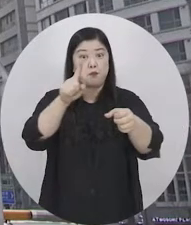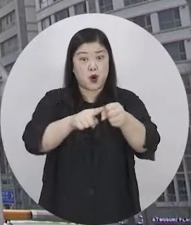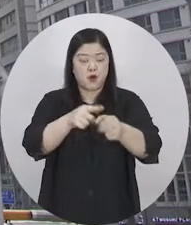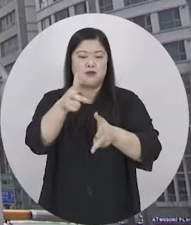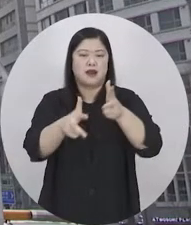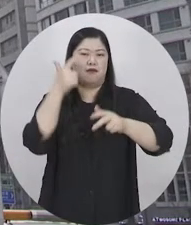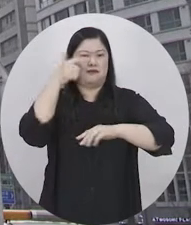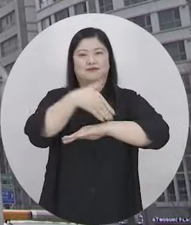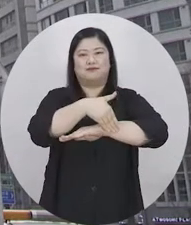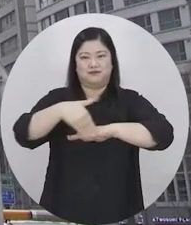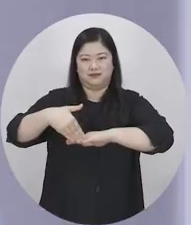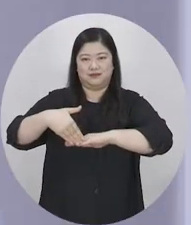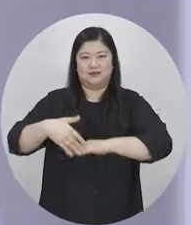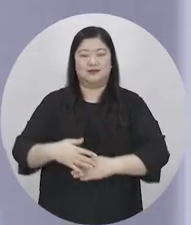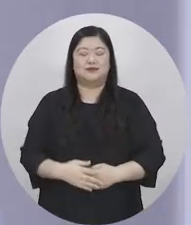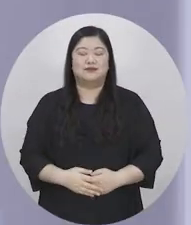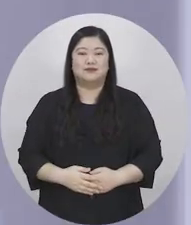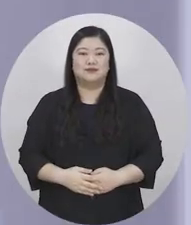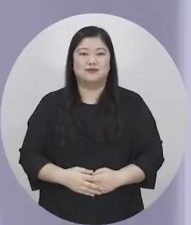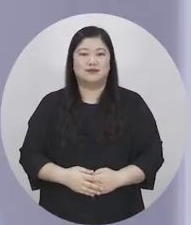다양한 사업을 펼친다는 방침입니다.